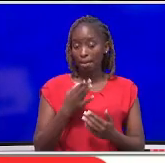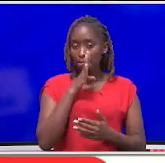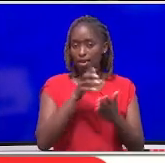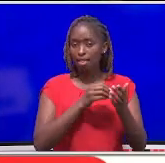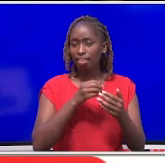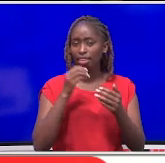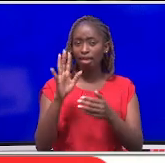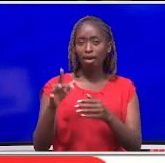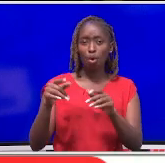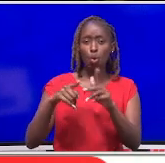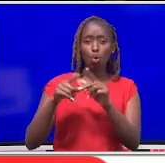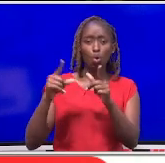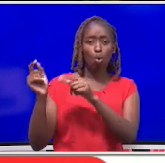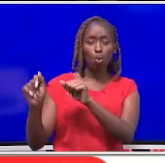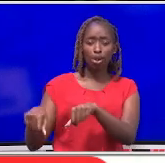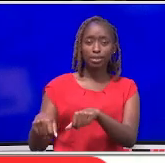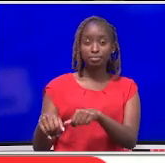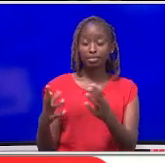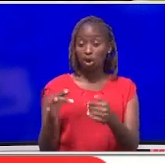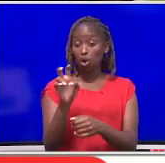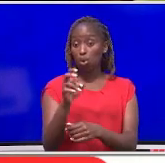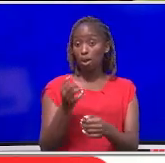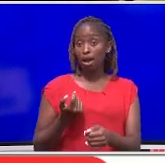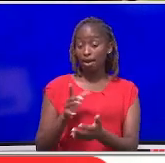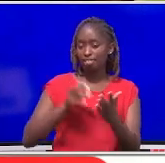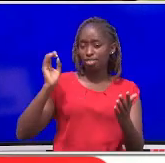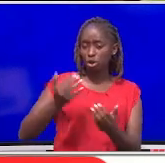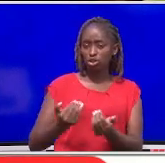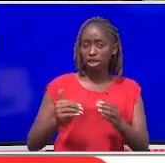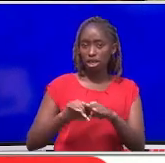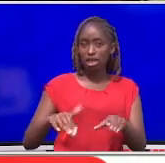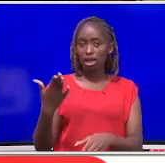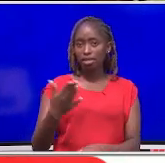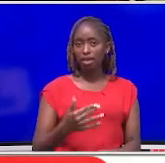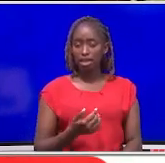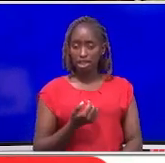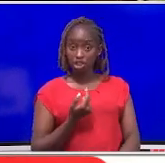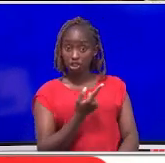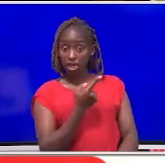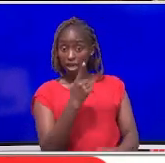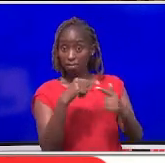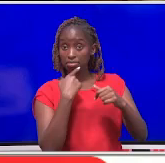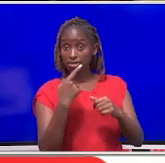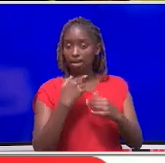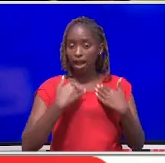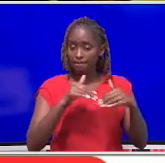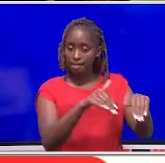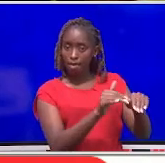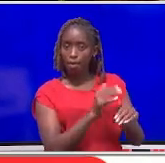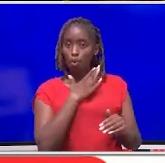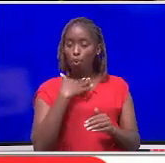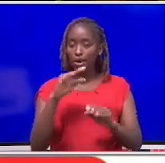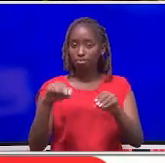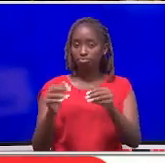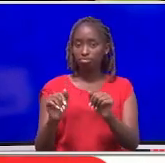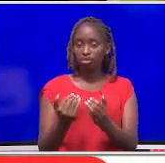anaona badali ya tupe hawa watoto kwa hiyo maji. Akaenda akasema kuna mazishi ambayo anataka kuhudhuria aweze kupatiwa mtoto wake. Akapewa